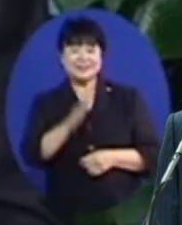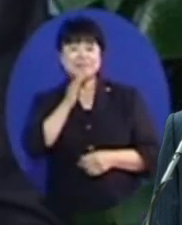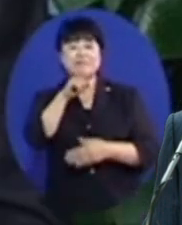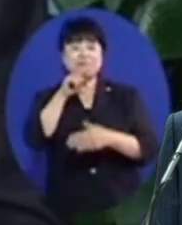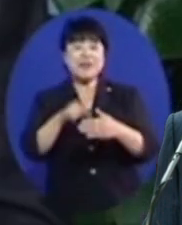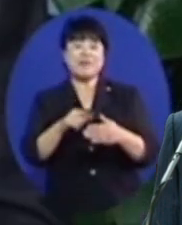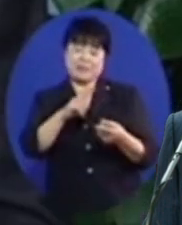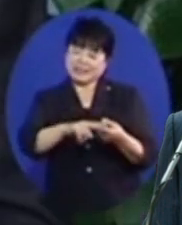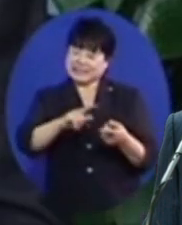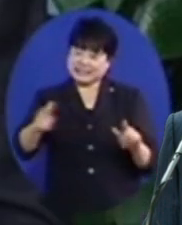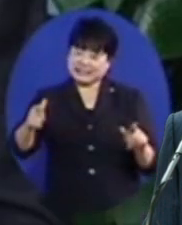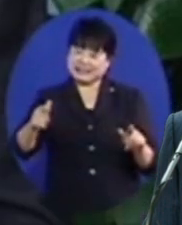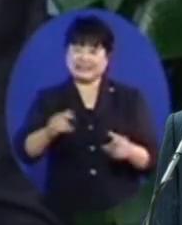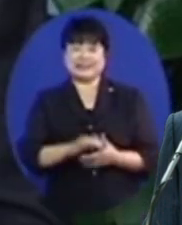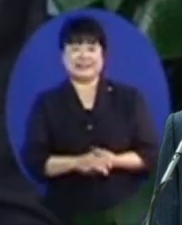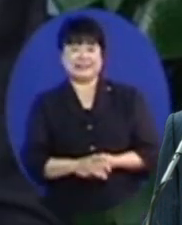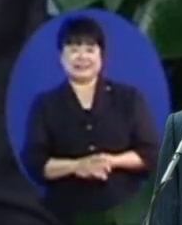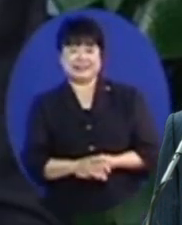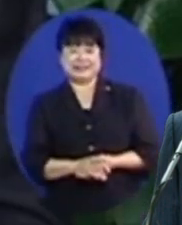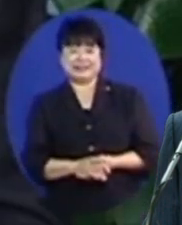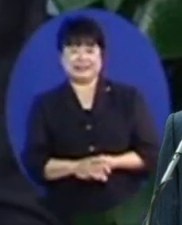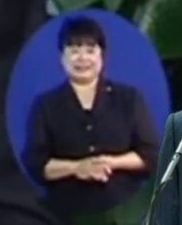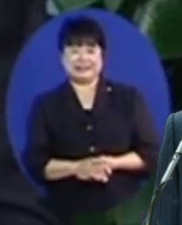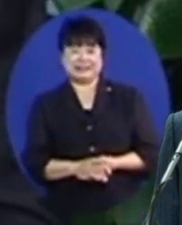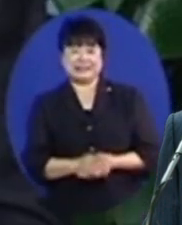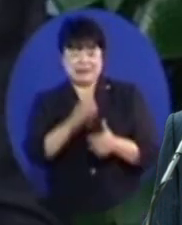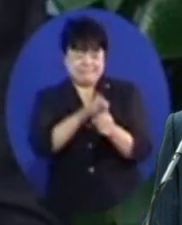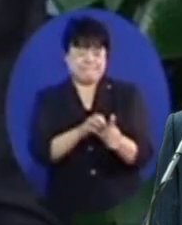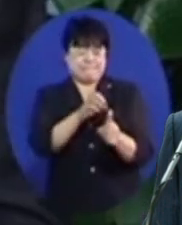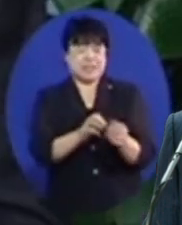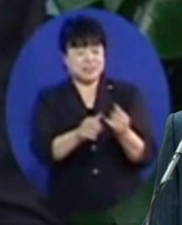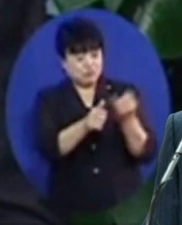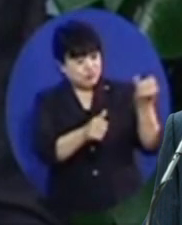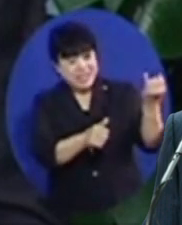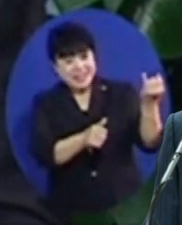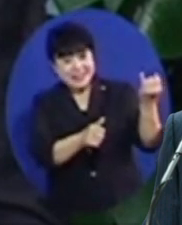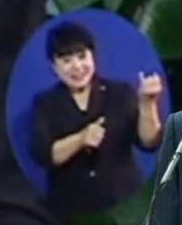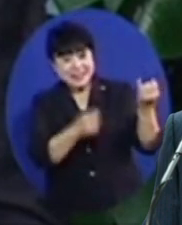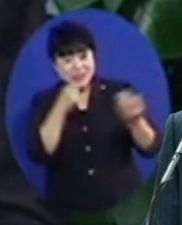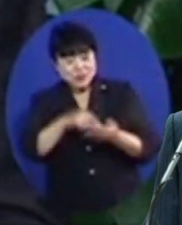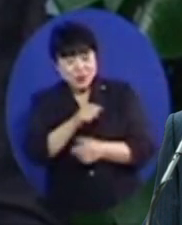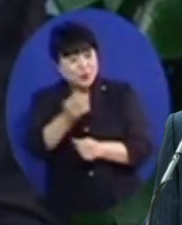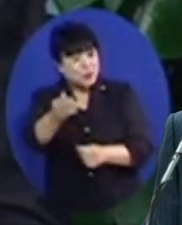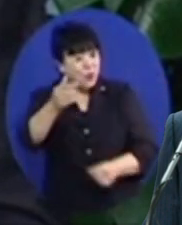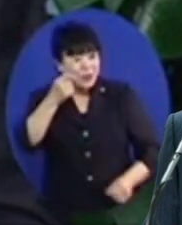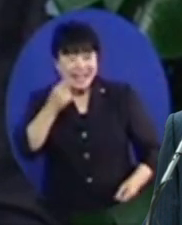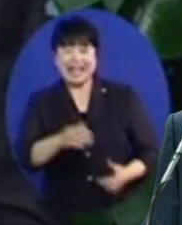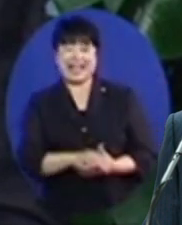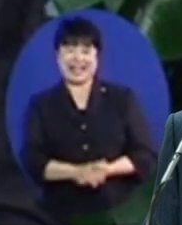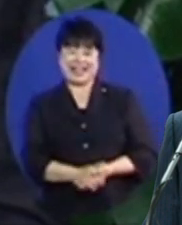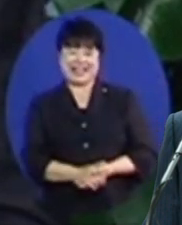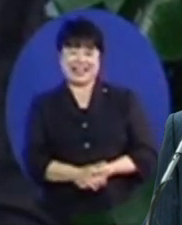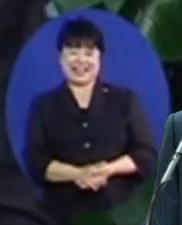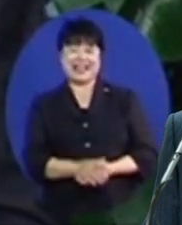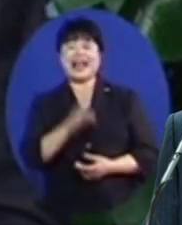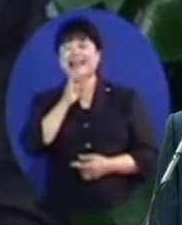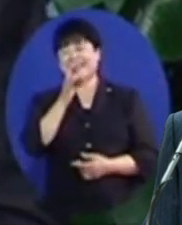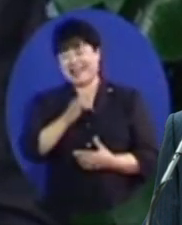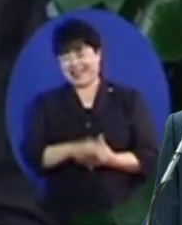마음에 안 드는 너무 바가지 끓는 마누라 쉽게 용서가 돼요? 안